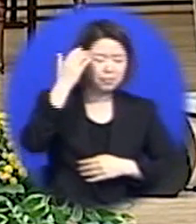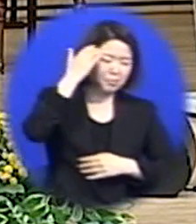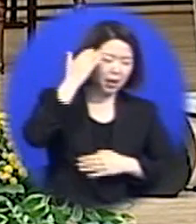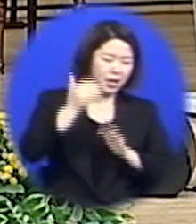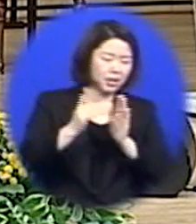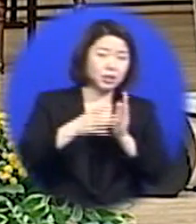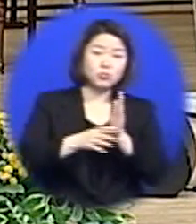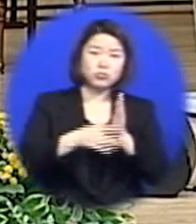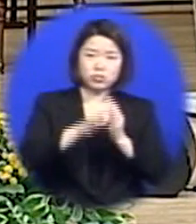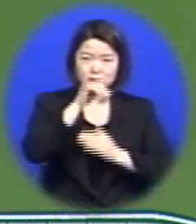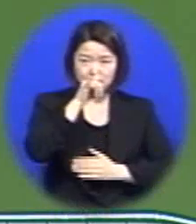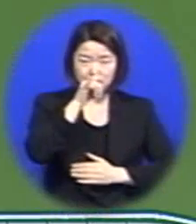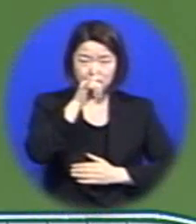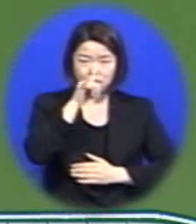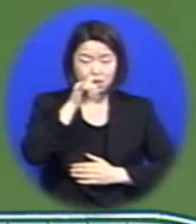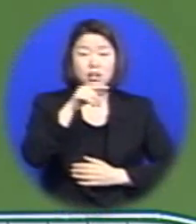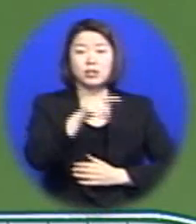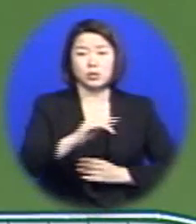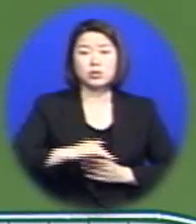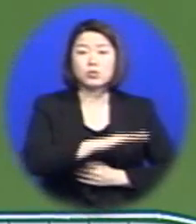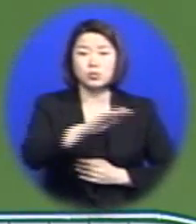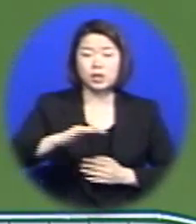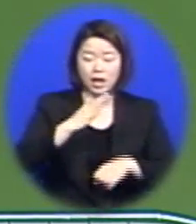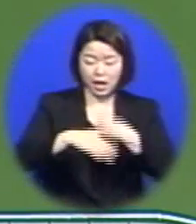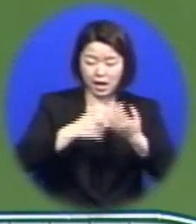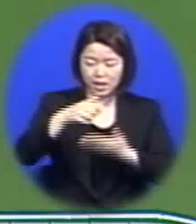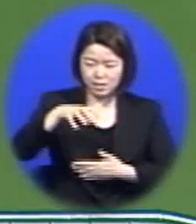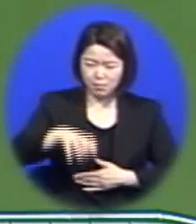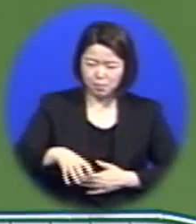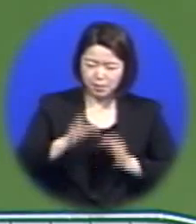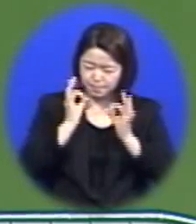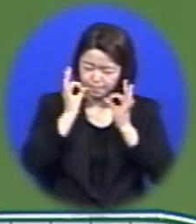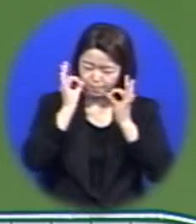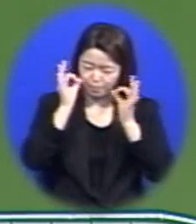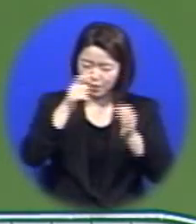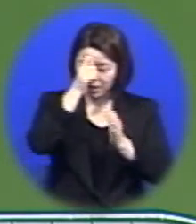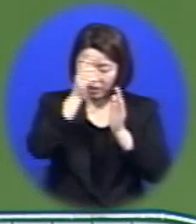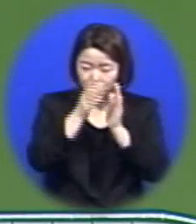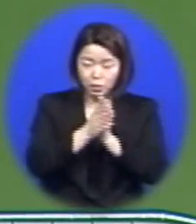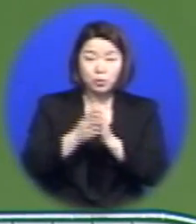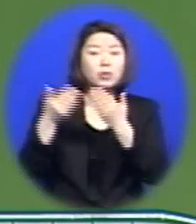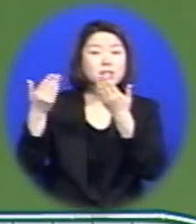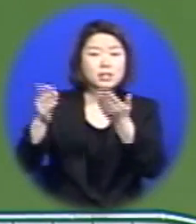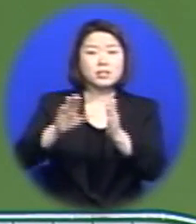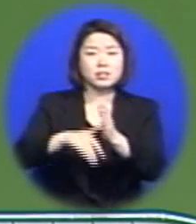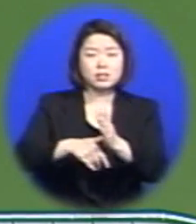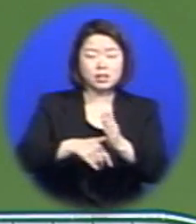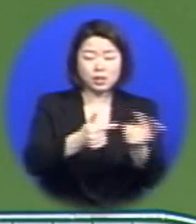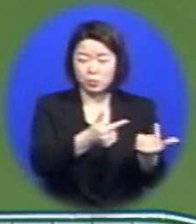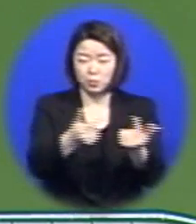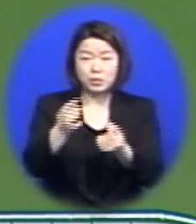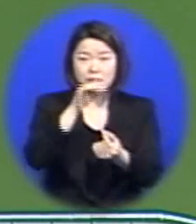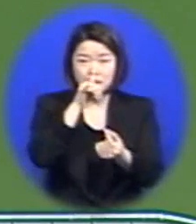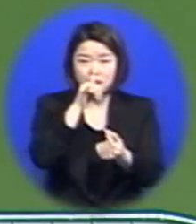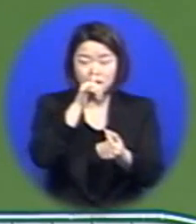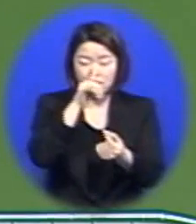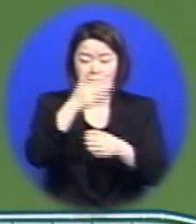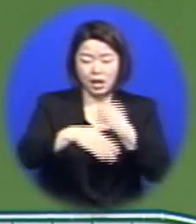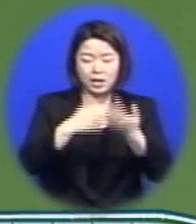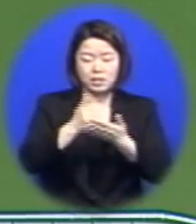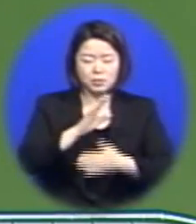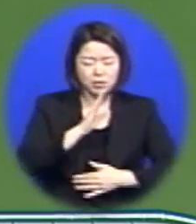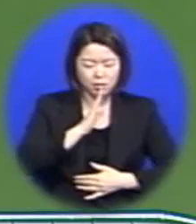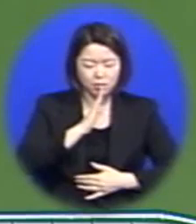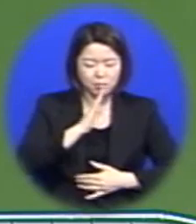있다는 거지요 그것은 우리가 하나님 앞에 절박하게 기도했을 때가 다 있습니다 하나님이 정말 응답해